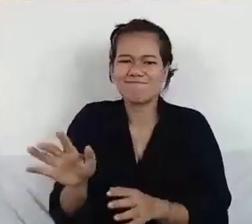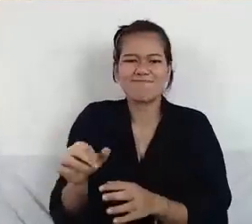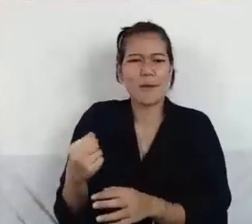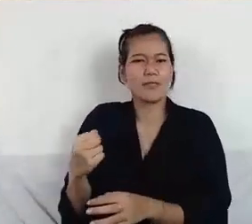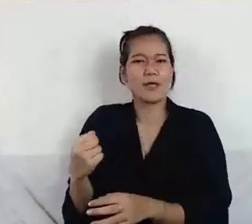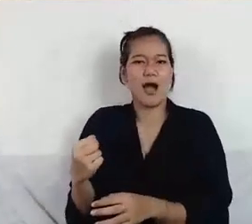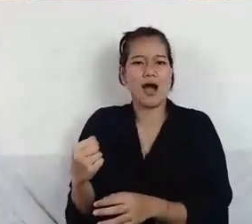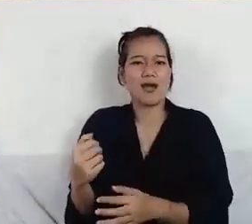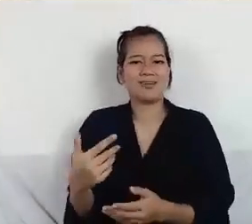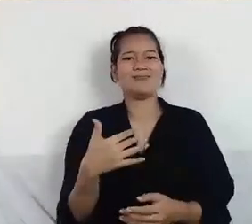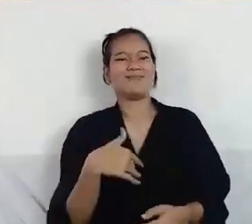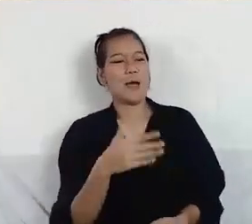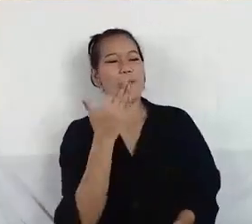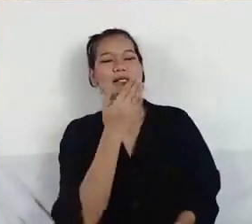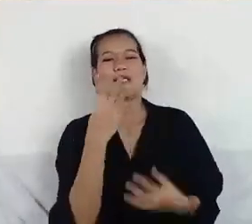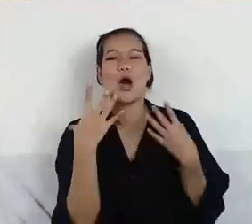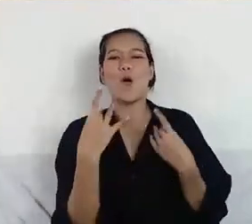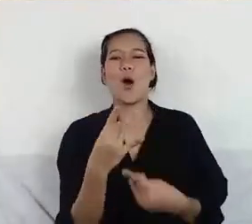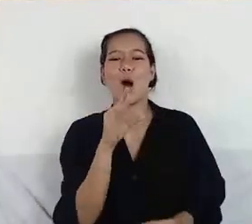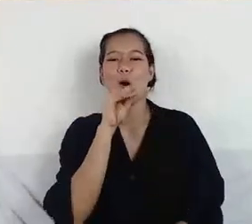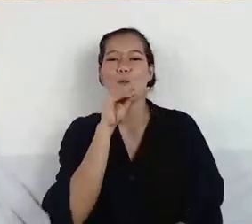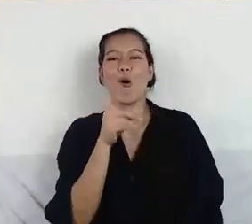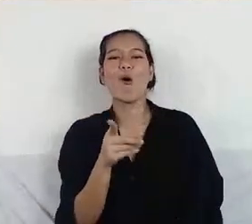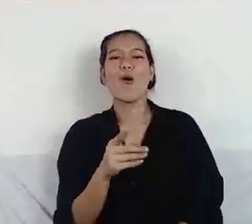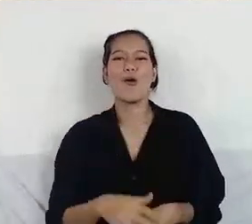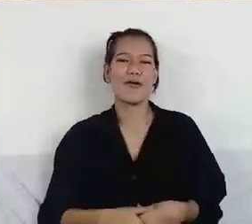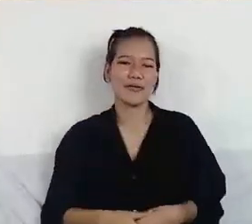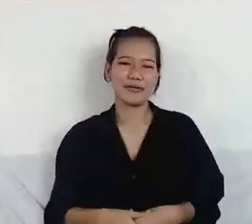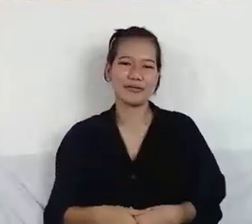Lah kok jadi Jawa Tengah ya?